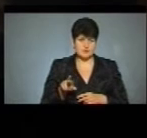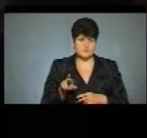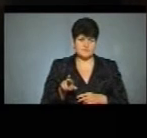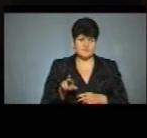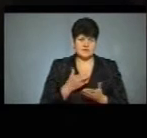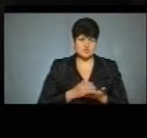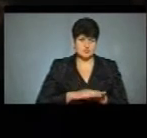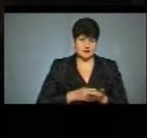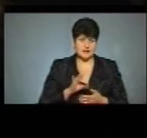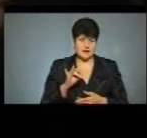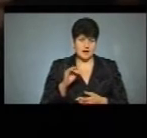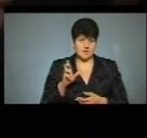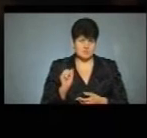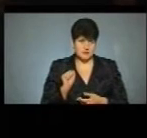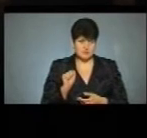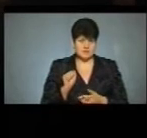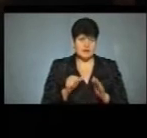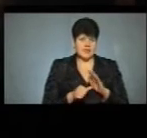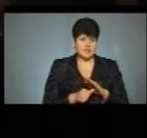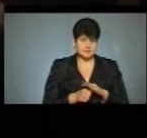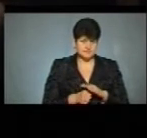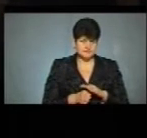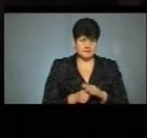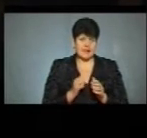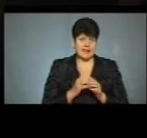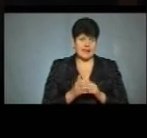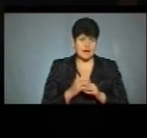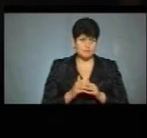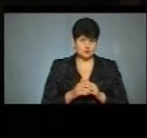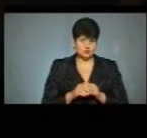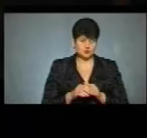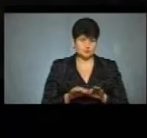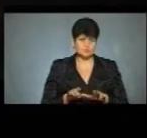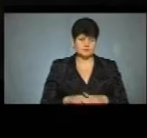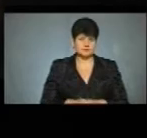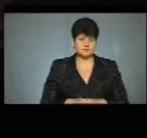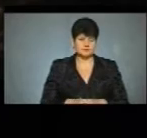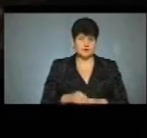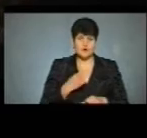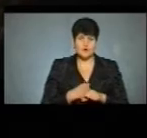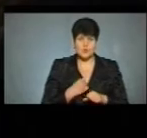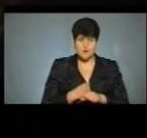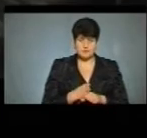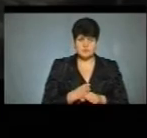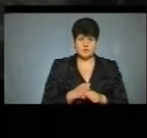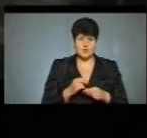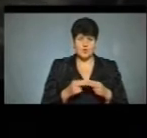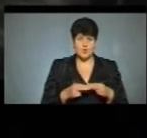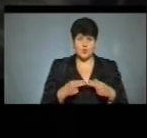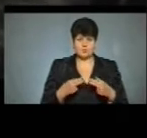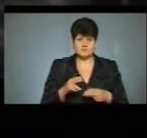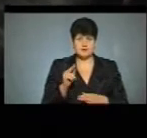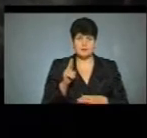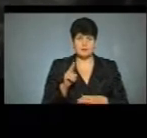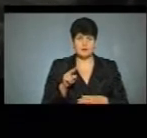смажить рибу, готує гриби, капусту теж тушить, робить голубці з пшона. Учениця